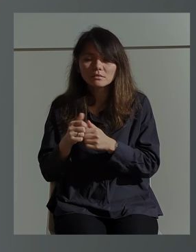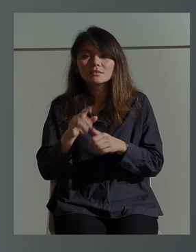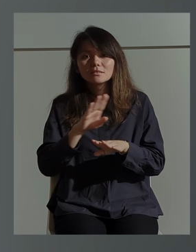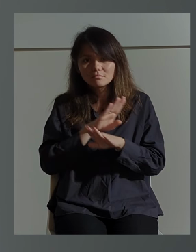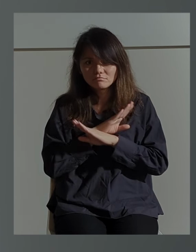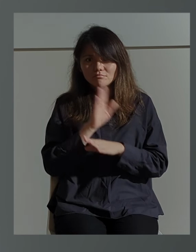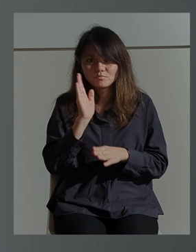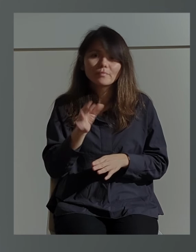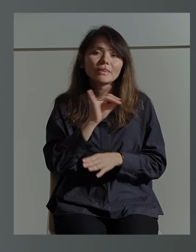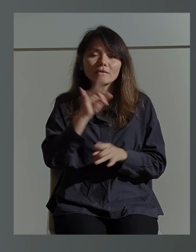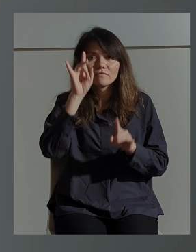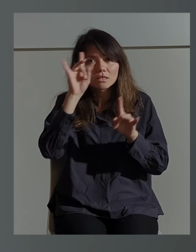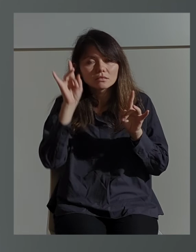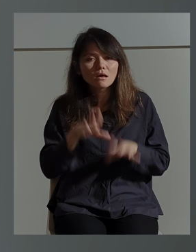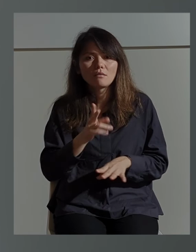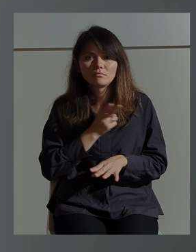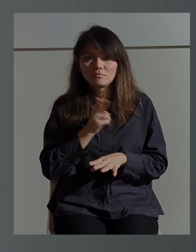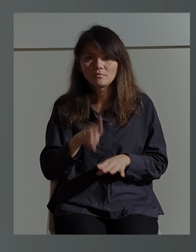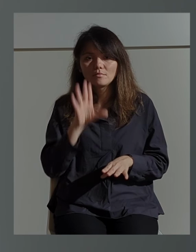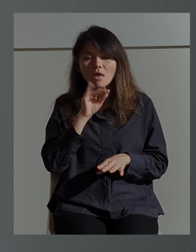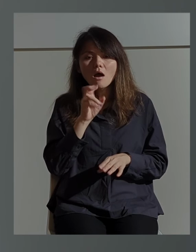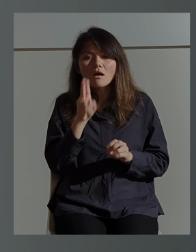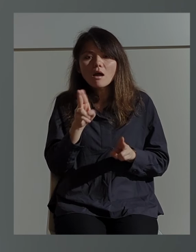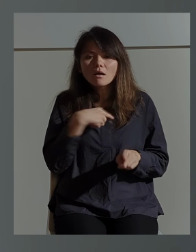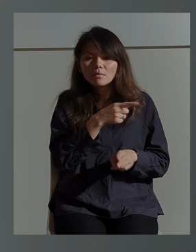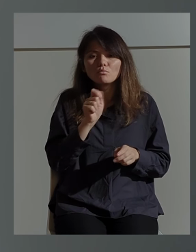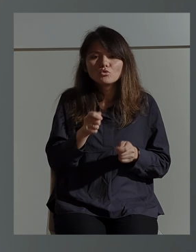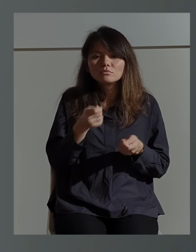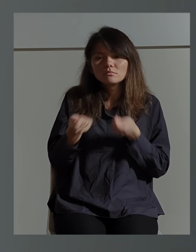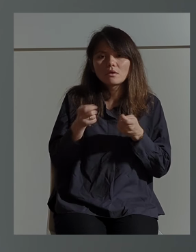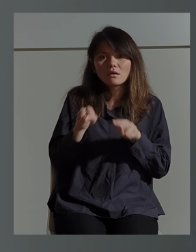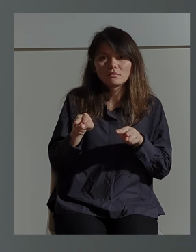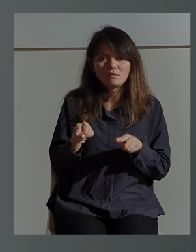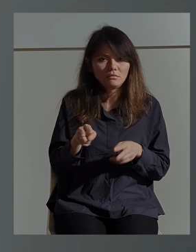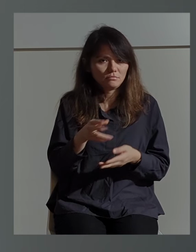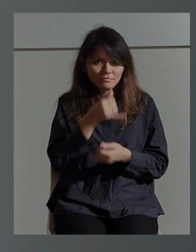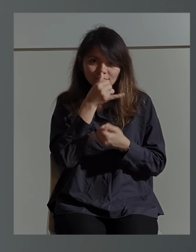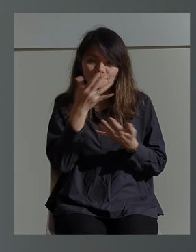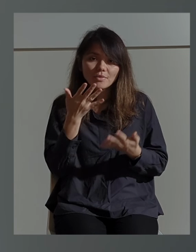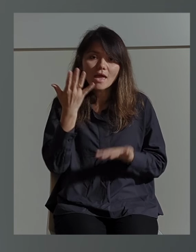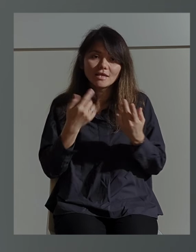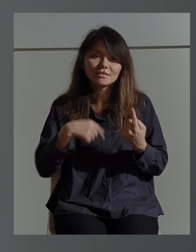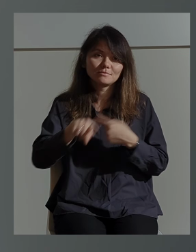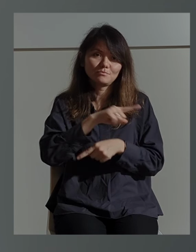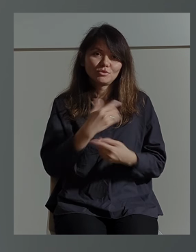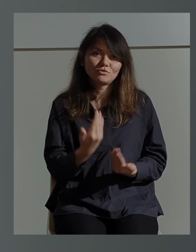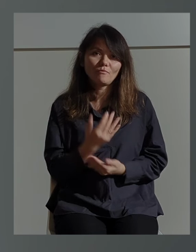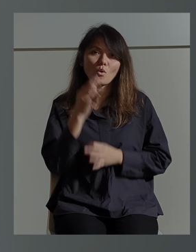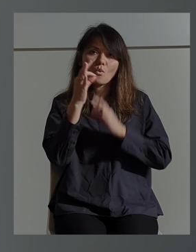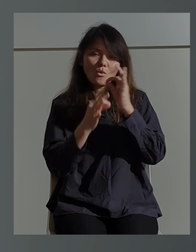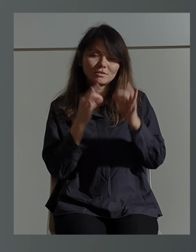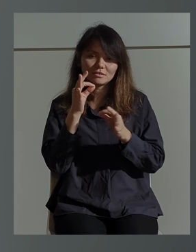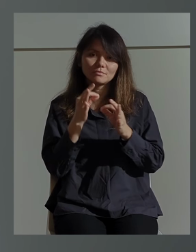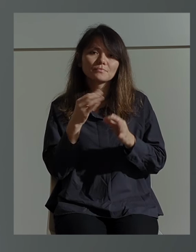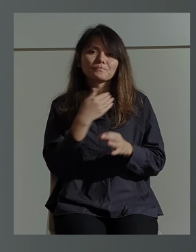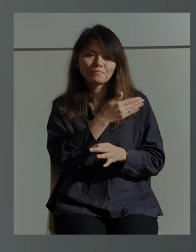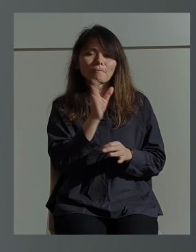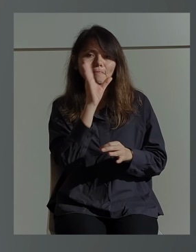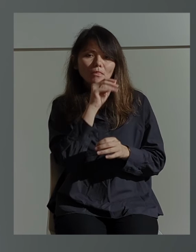смертны и контролировать Мы это можем едва-едва А если мы живём в космосе в означено мире мы можем это